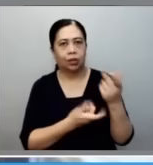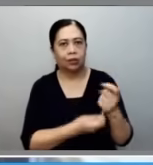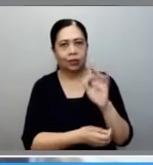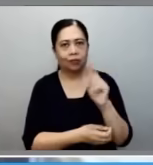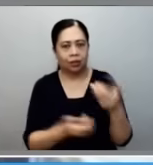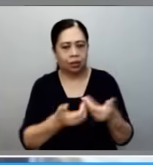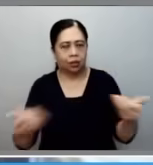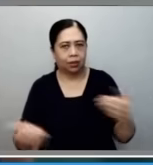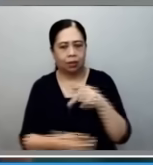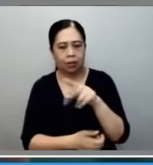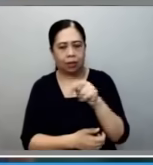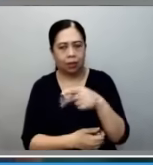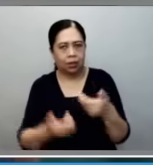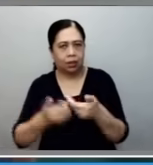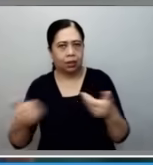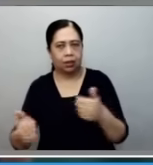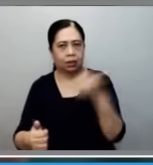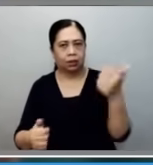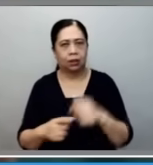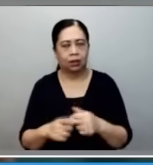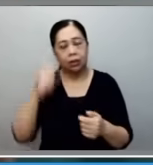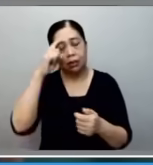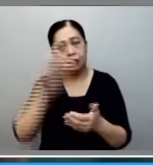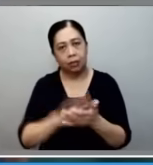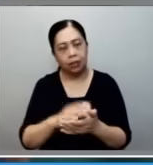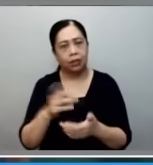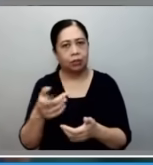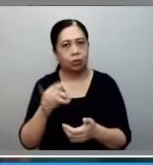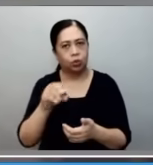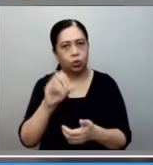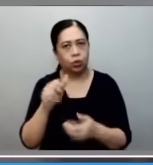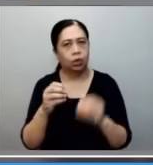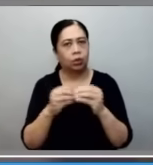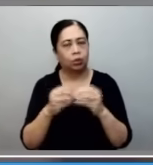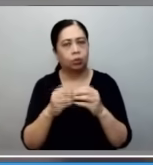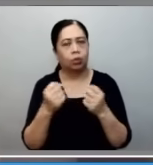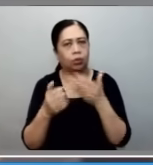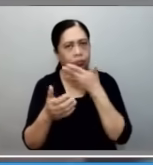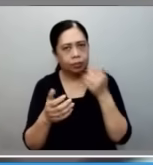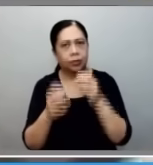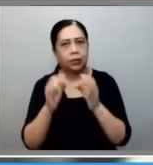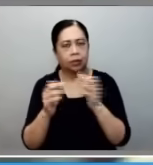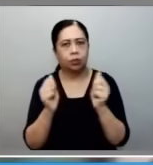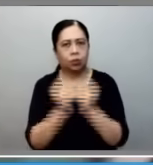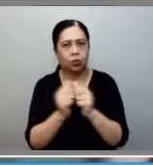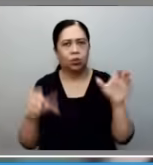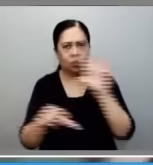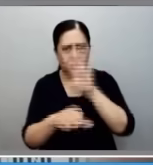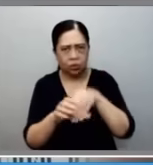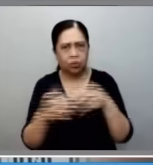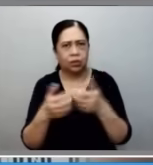PNP at iba pa. Naniniwala si Salceda na mas makakaigi kung gagawin na lamang isa ang trust